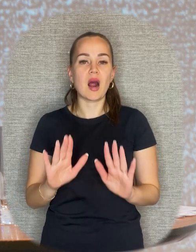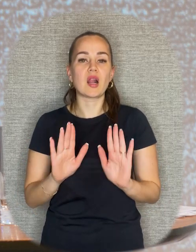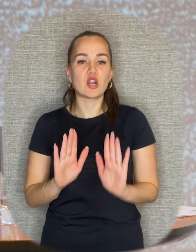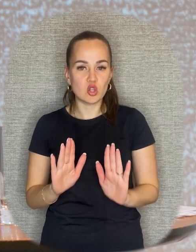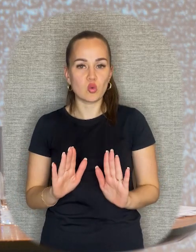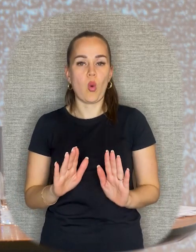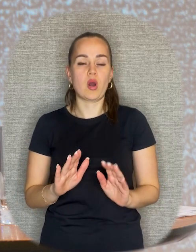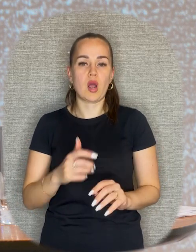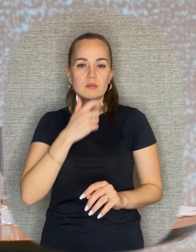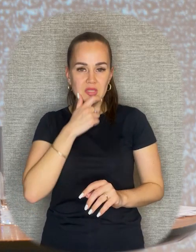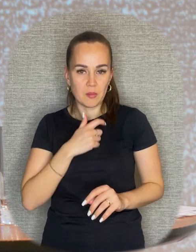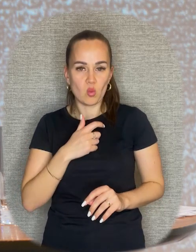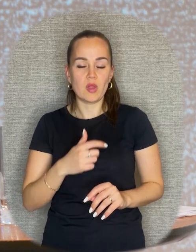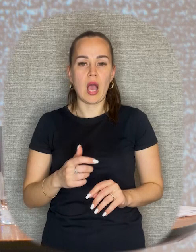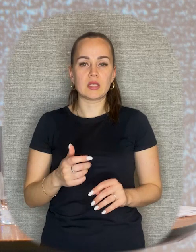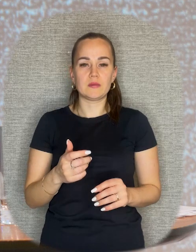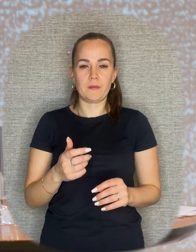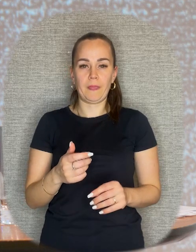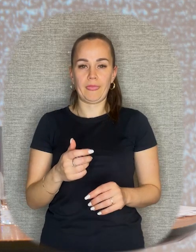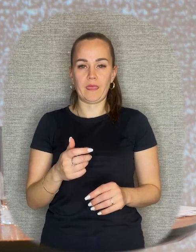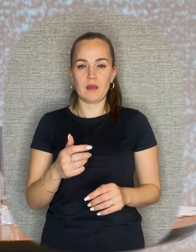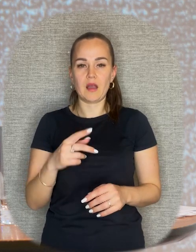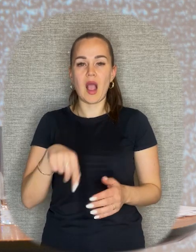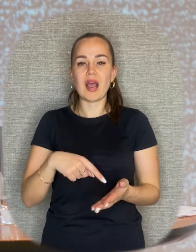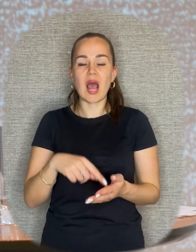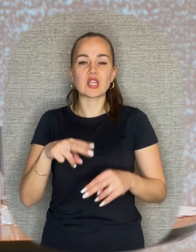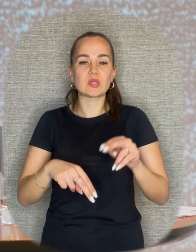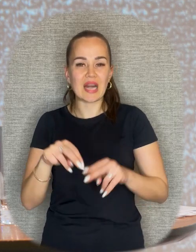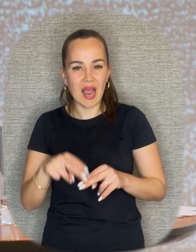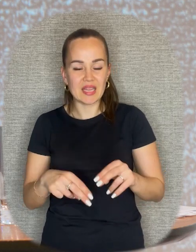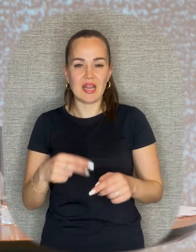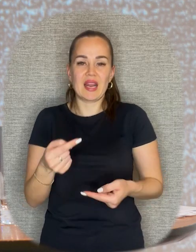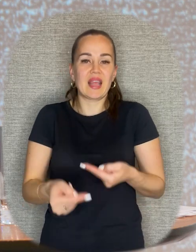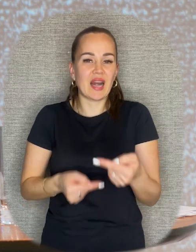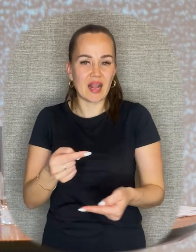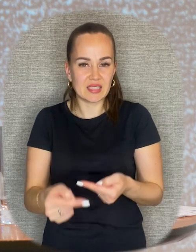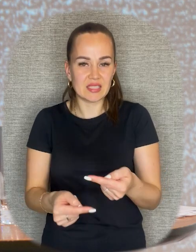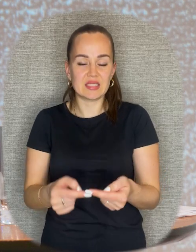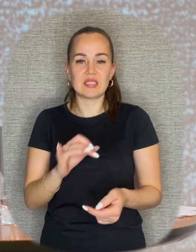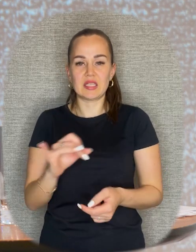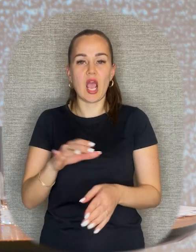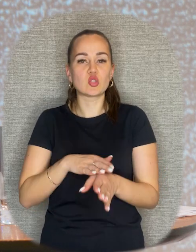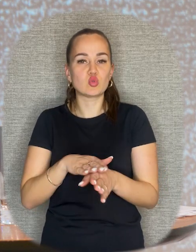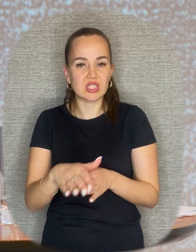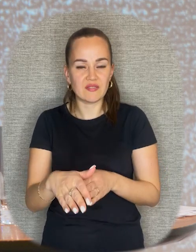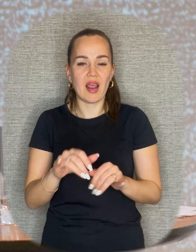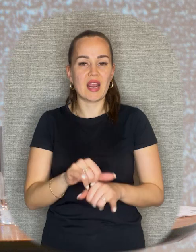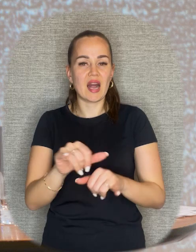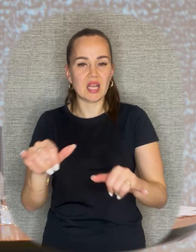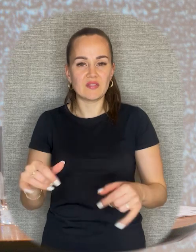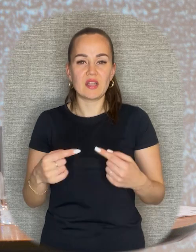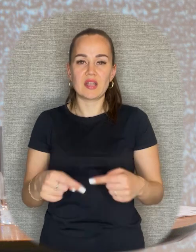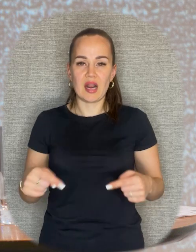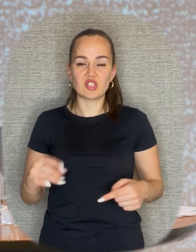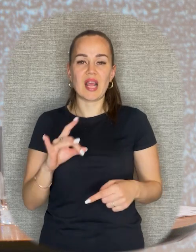более красивым ещё более величественным и безусловно это предполагало не только следованию следованию